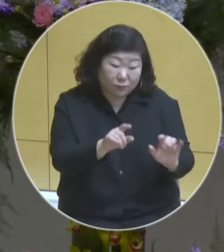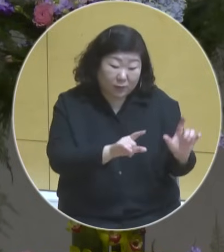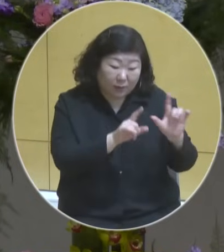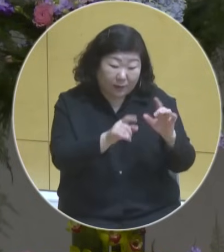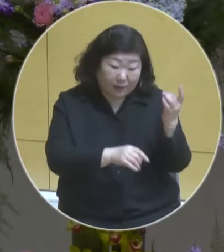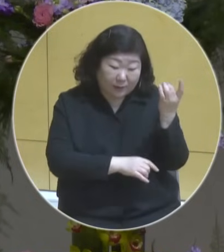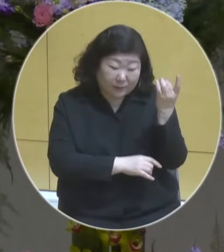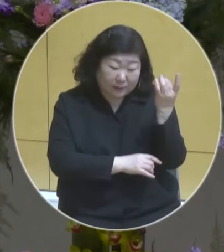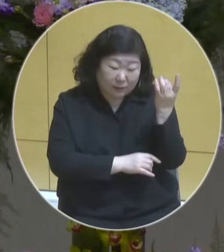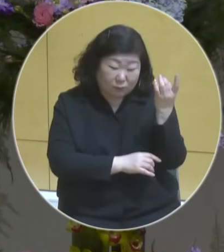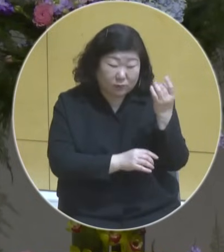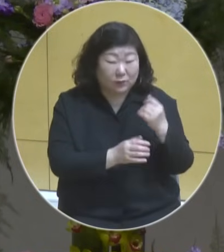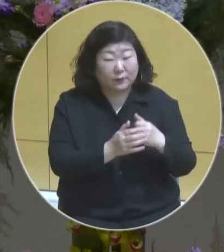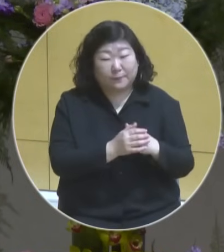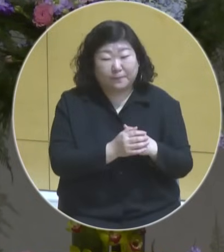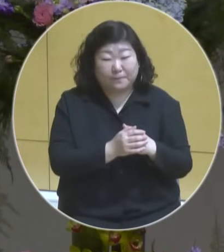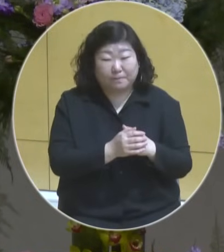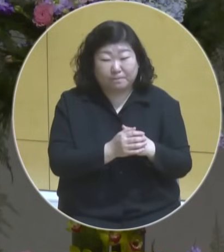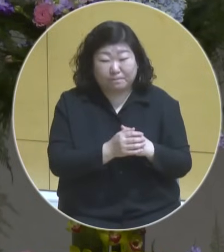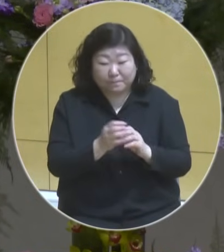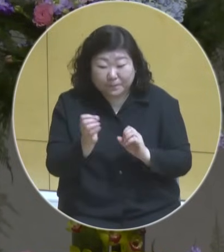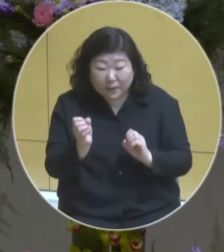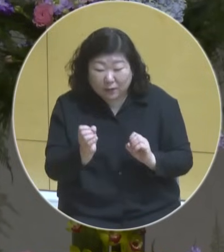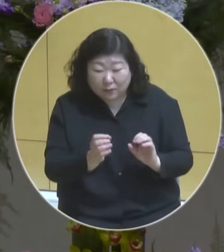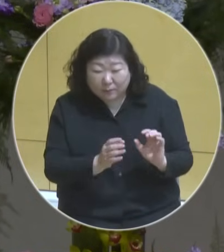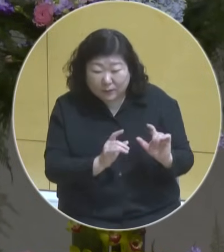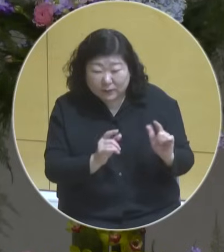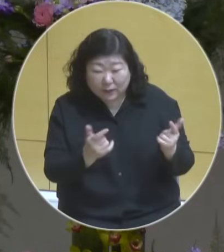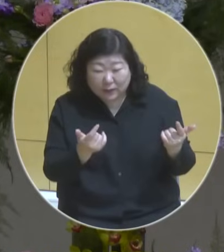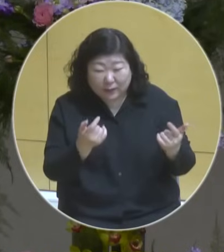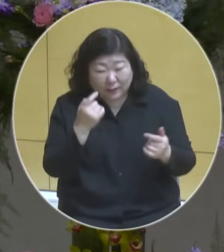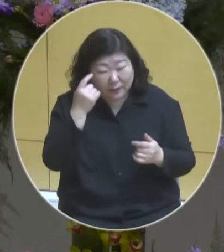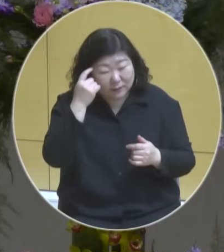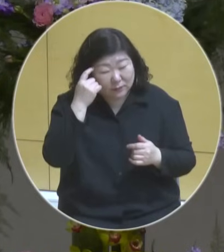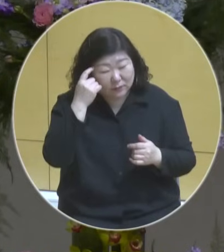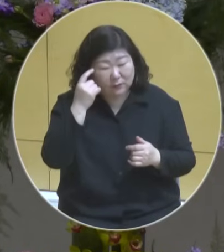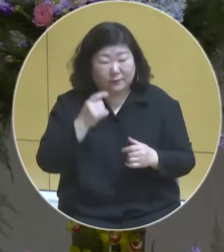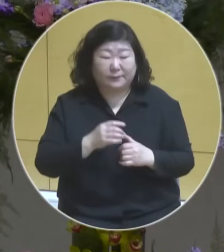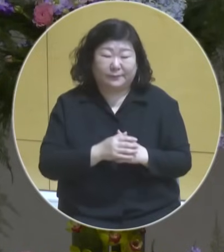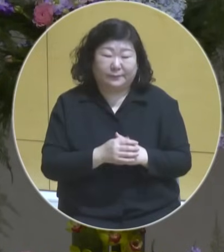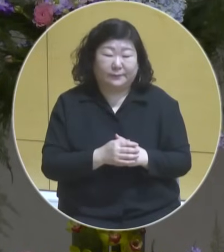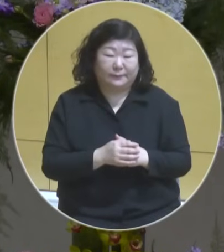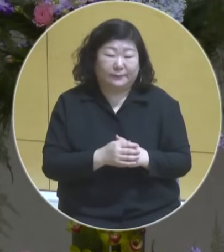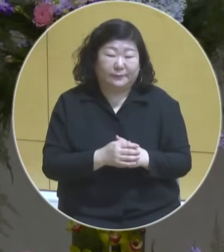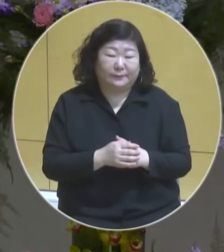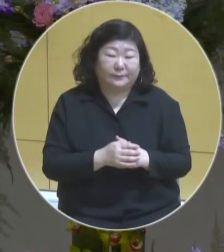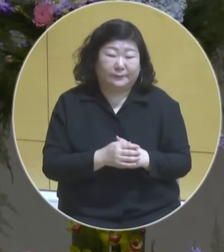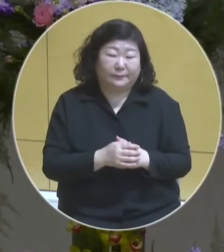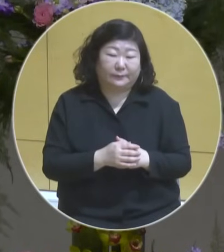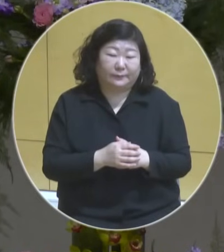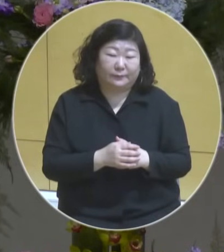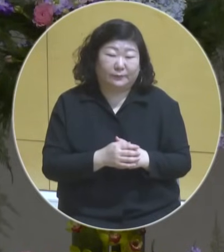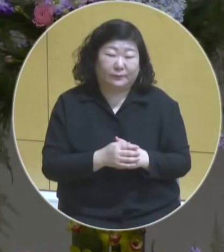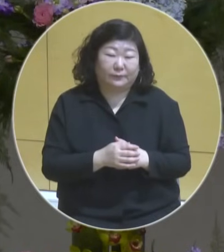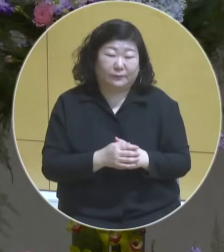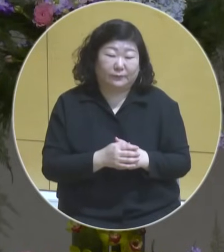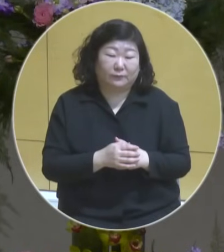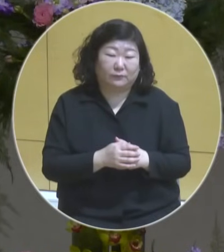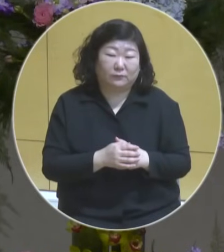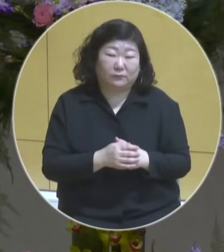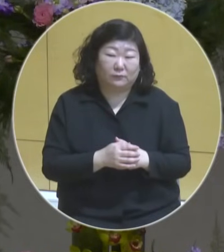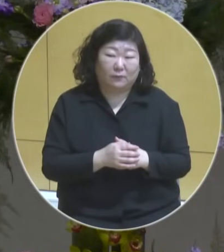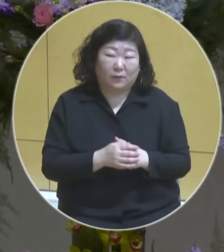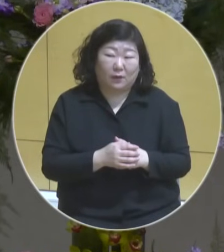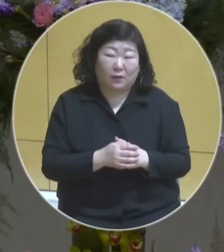것을 우리가 잃어버리면서 살아가지 않는가 하는 그런 생각들을 많이 하게 됩니다